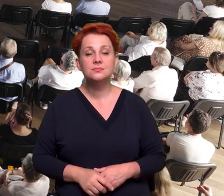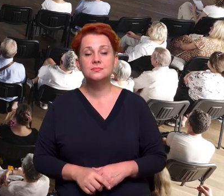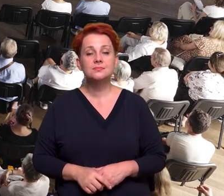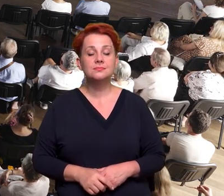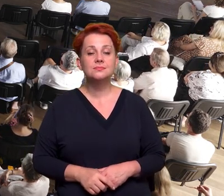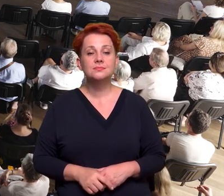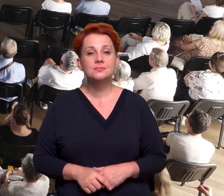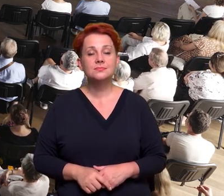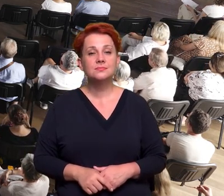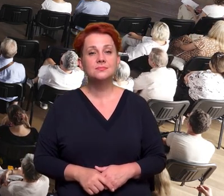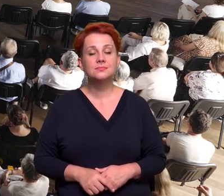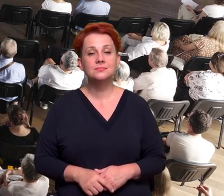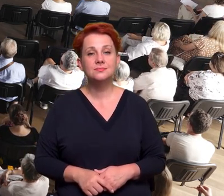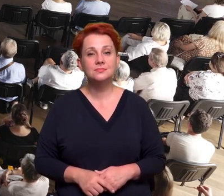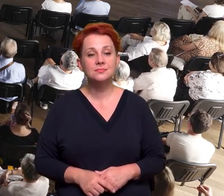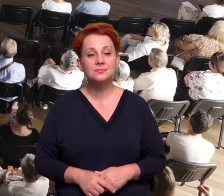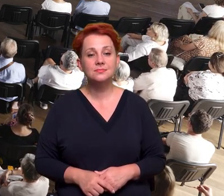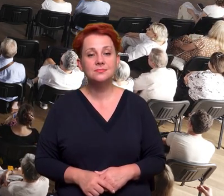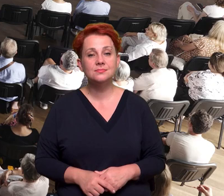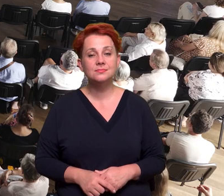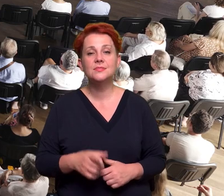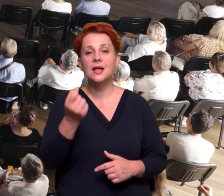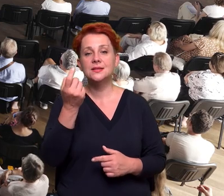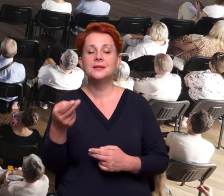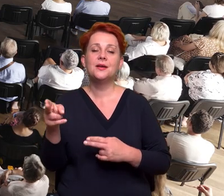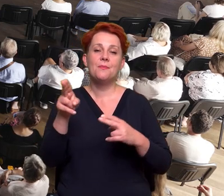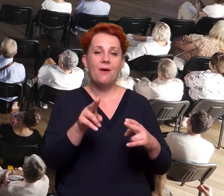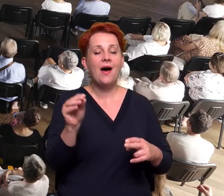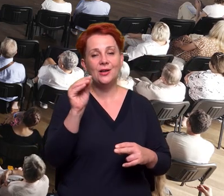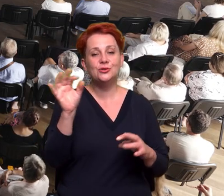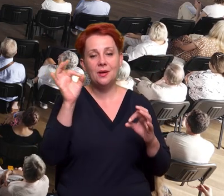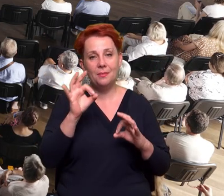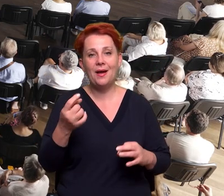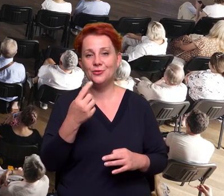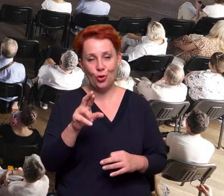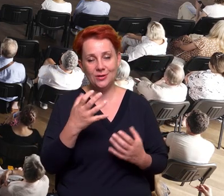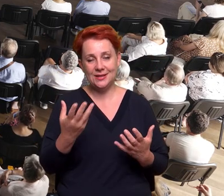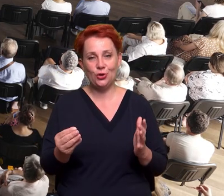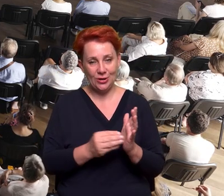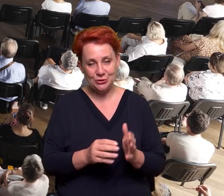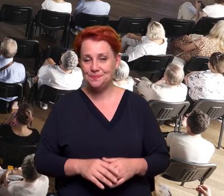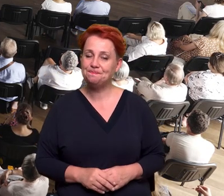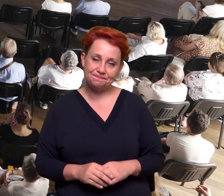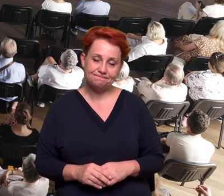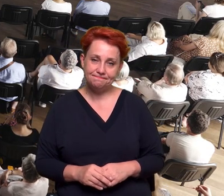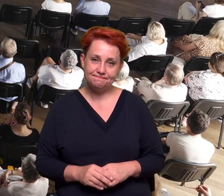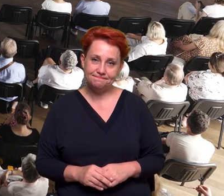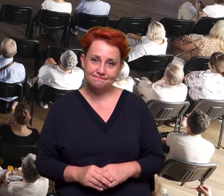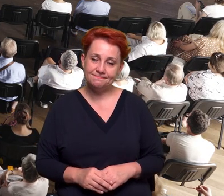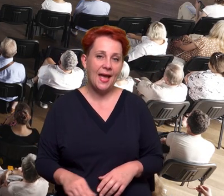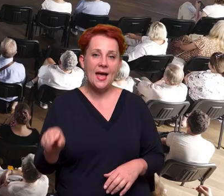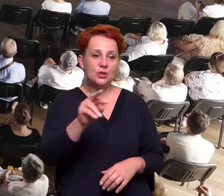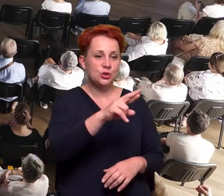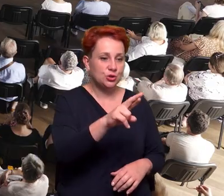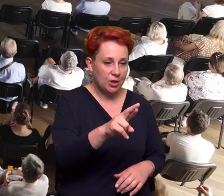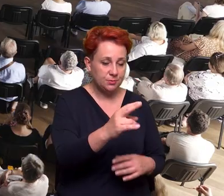Tak, rozumiem. To zaraz do tego wrócimy, ale jeszcze pani doktor chciała dopowiedzieć. Tak, bo tu się pojawił jeszcze jeden afekt, który wywołują przedmioty